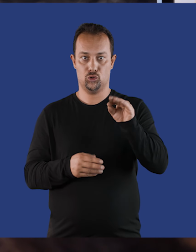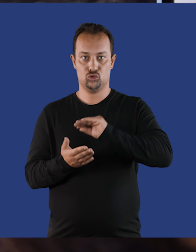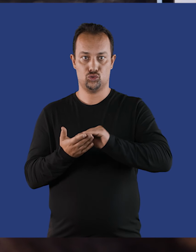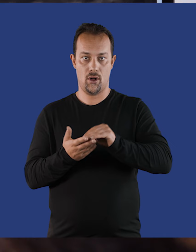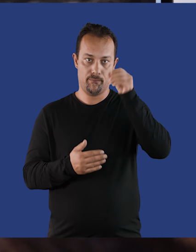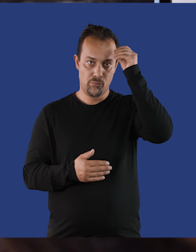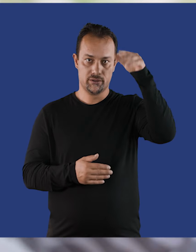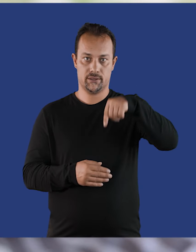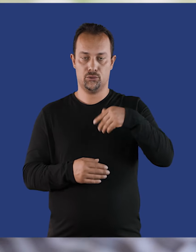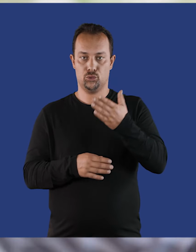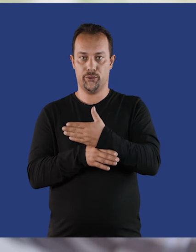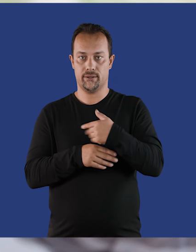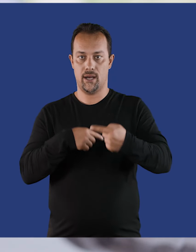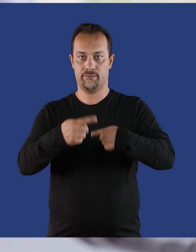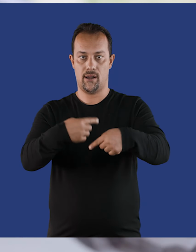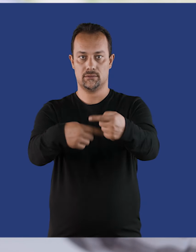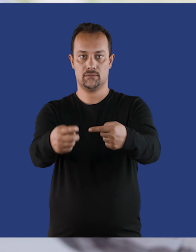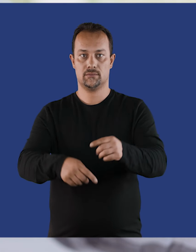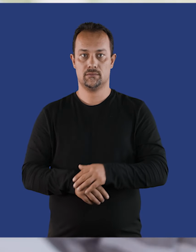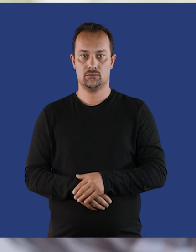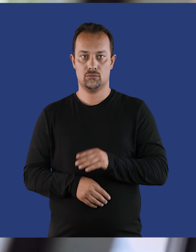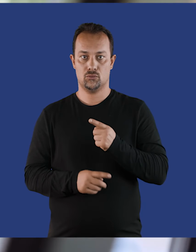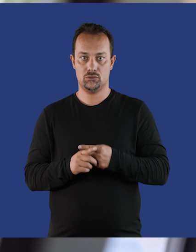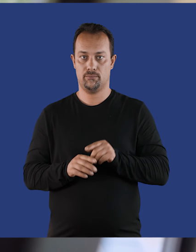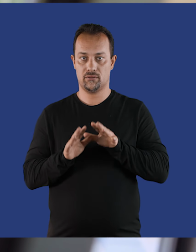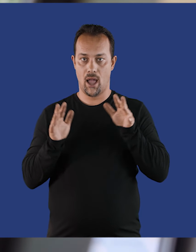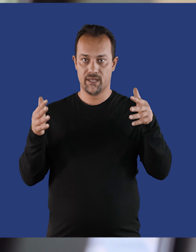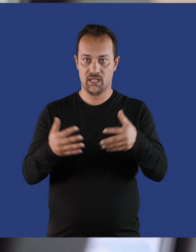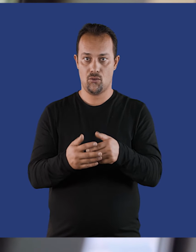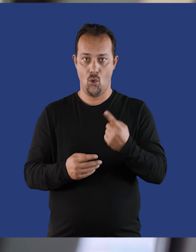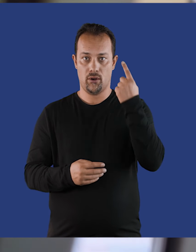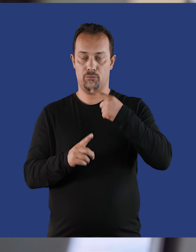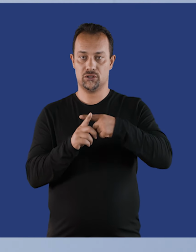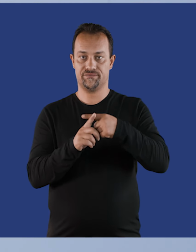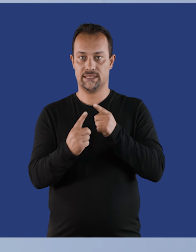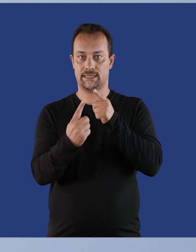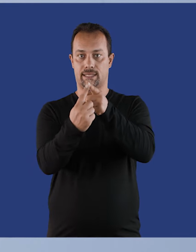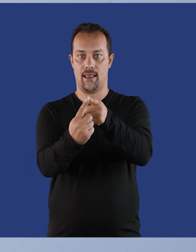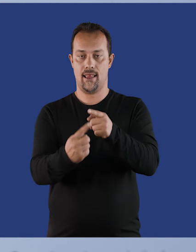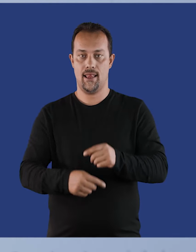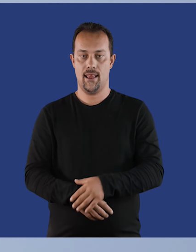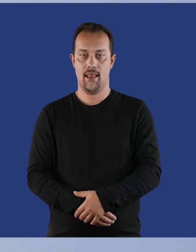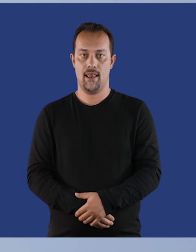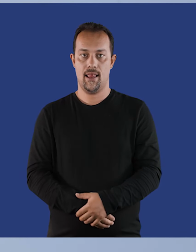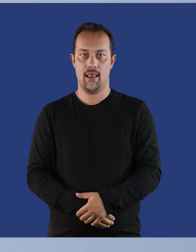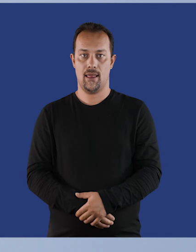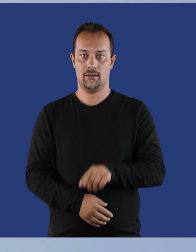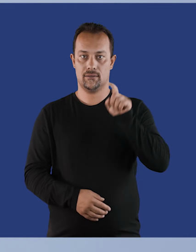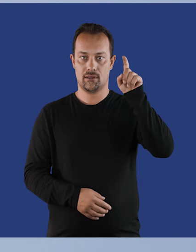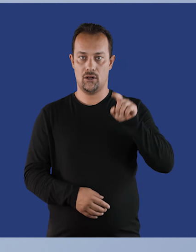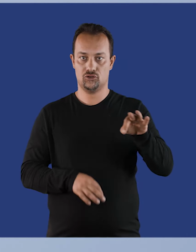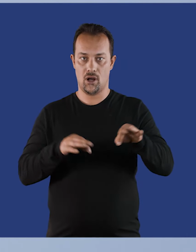die Pandemie hinaus hohes Potenzial zur Erreichung der Ziele der Digitalstrategie im Bildungsbereich Thüringens.